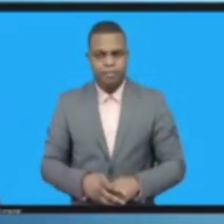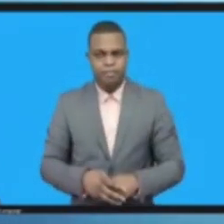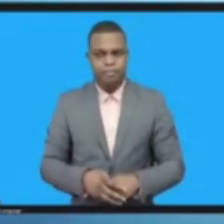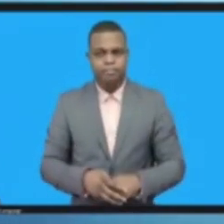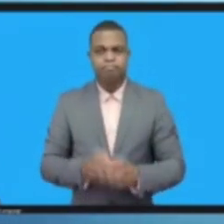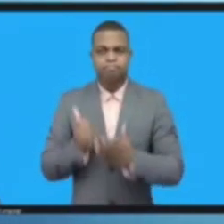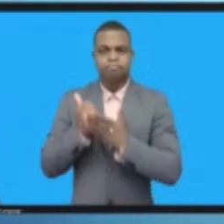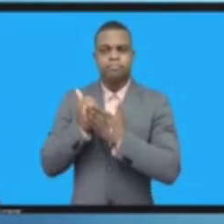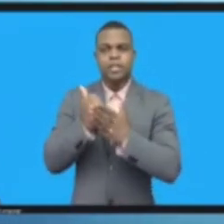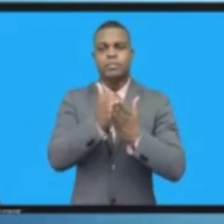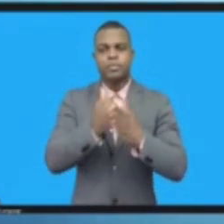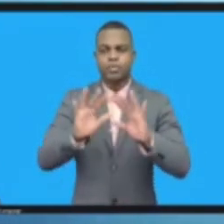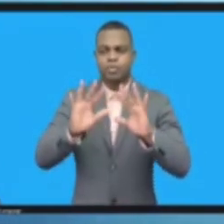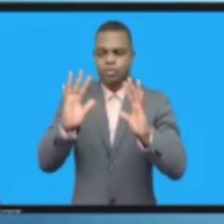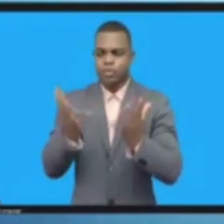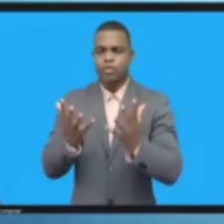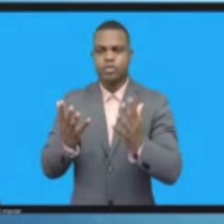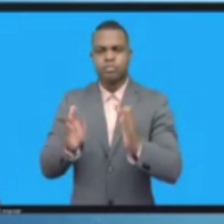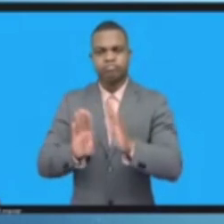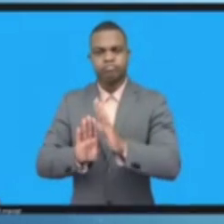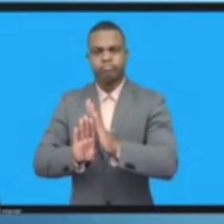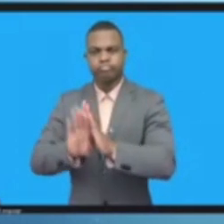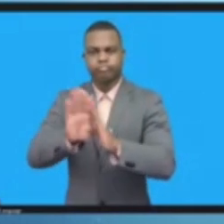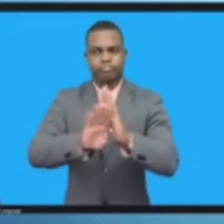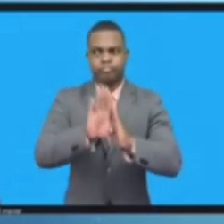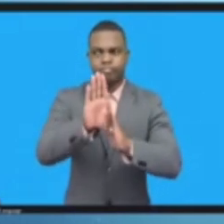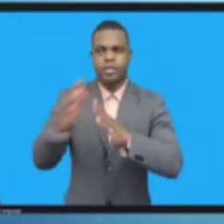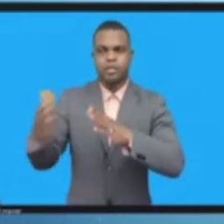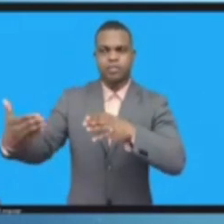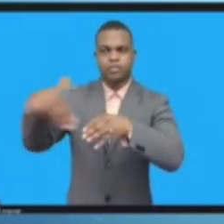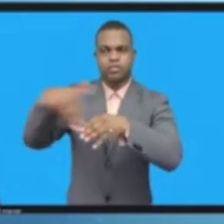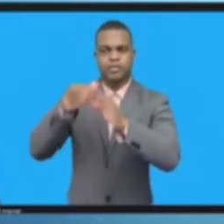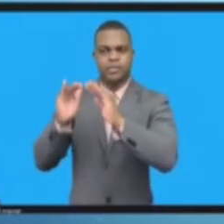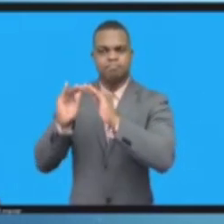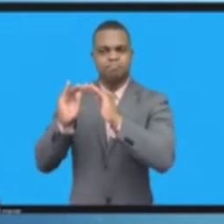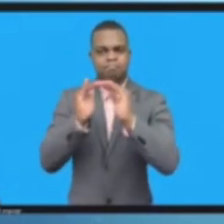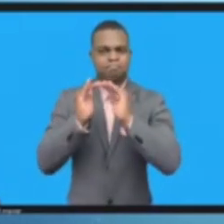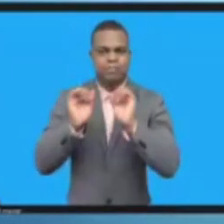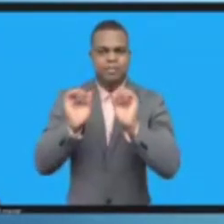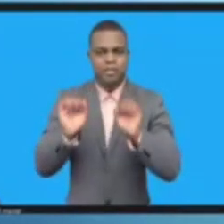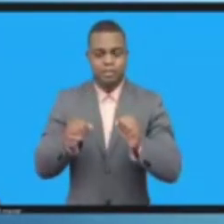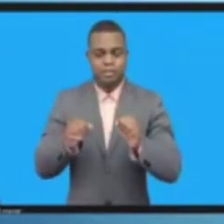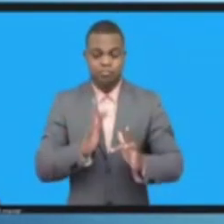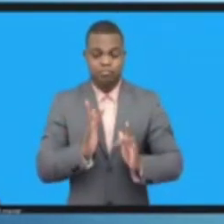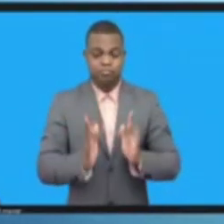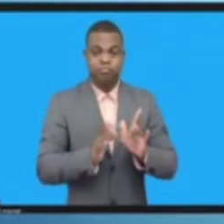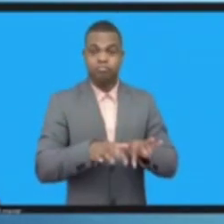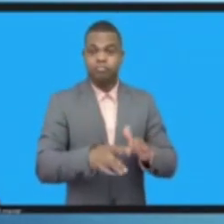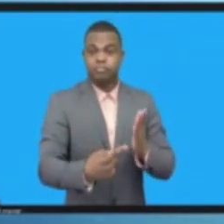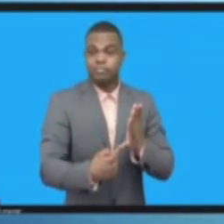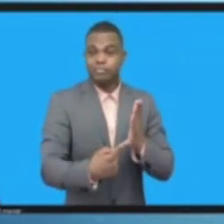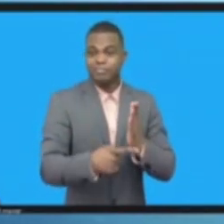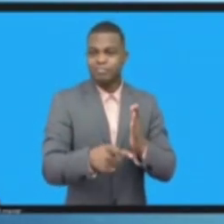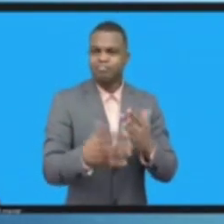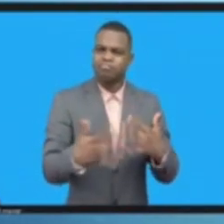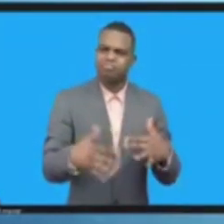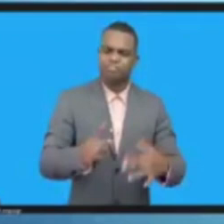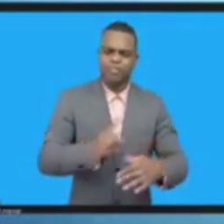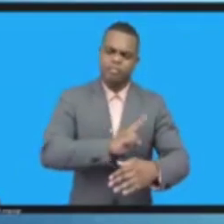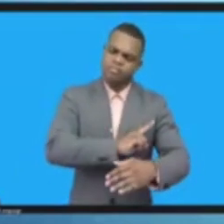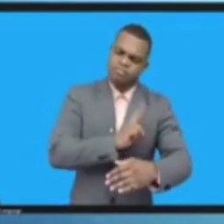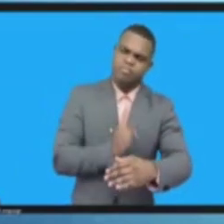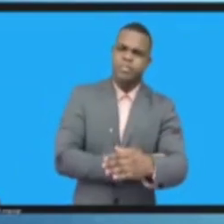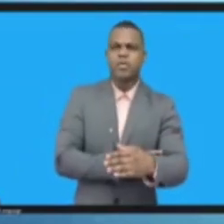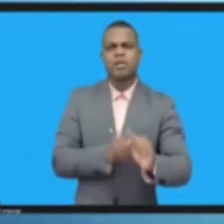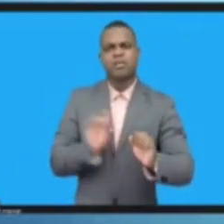facteur favorisant, unique. Nous pouvons ainsi accroître le